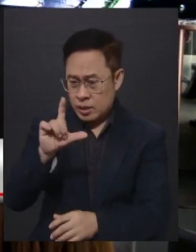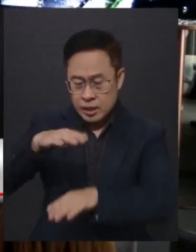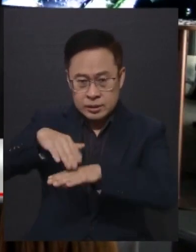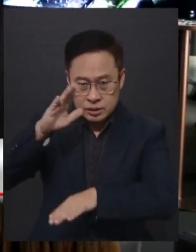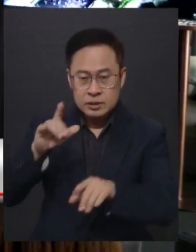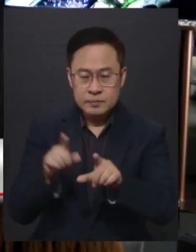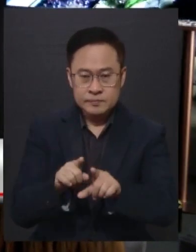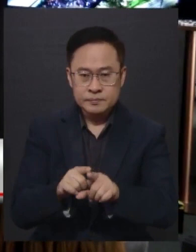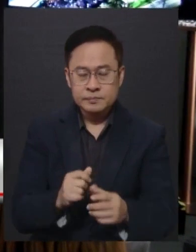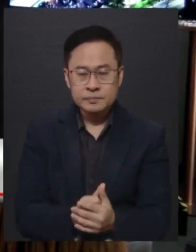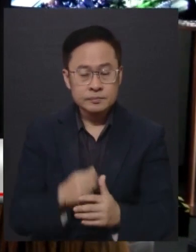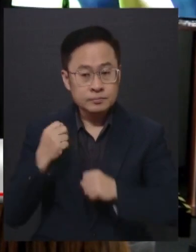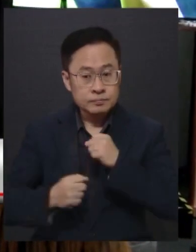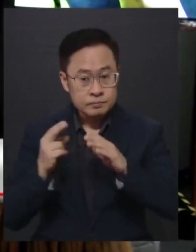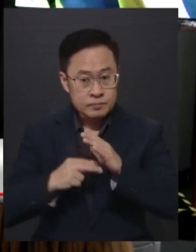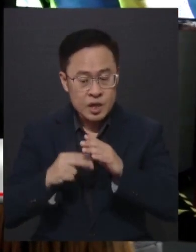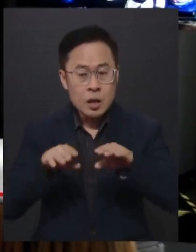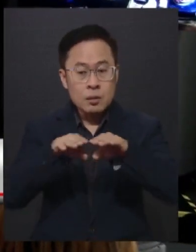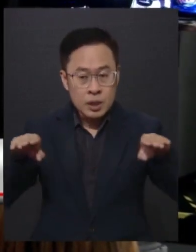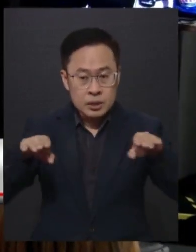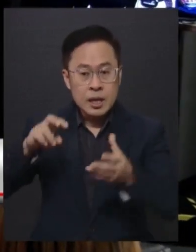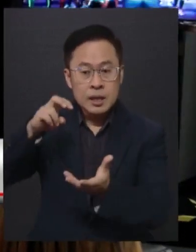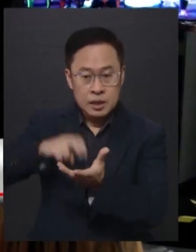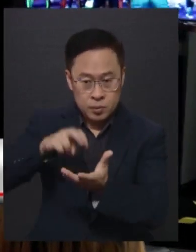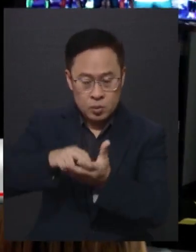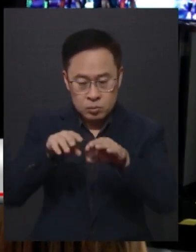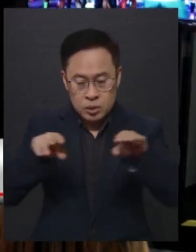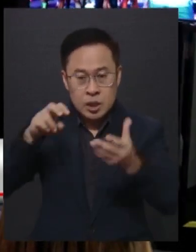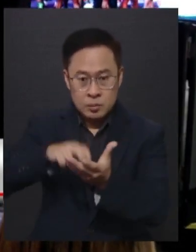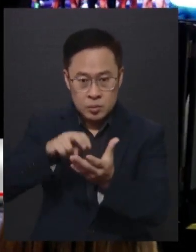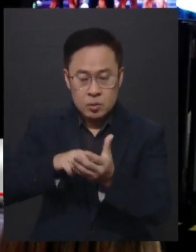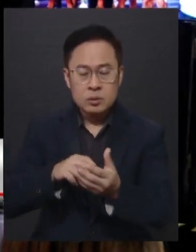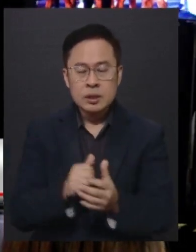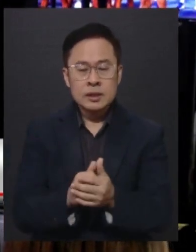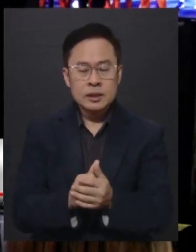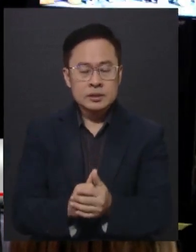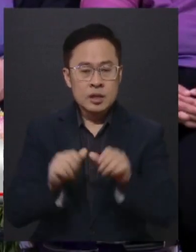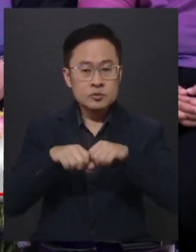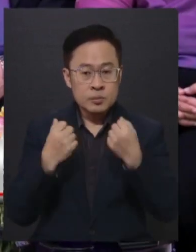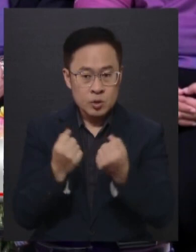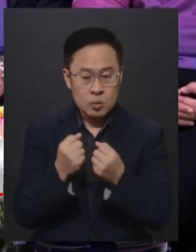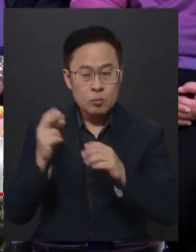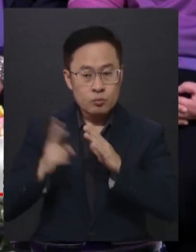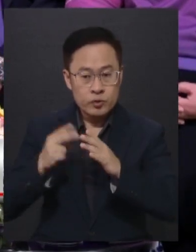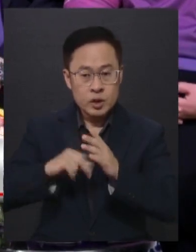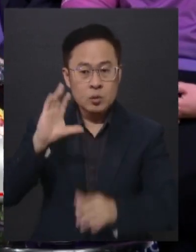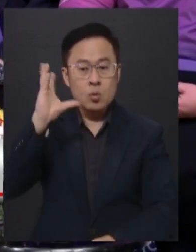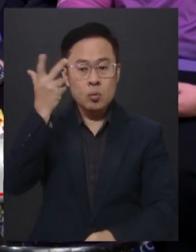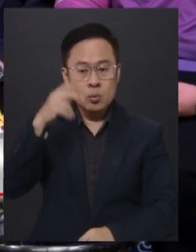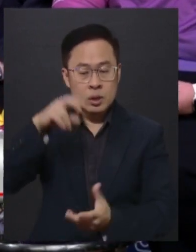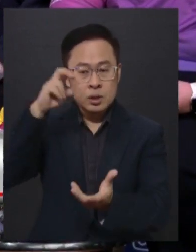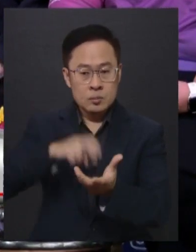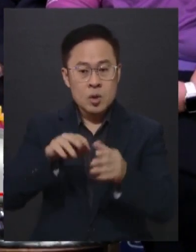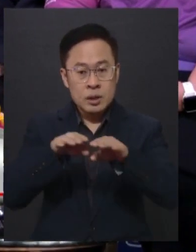ลูน่าภูเก็ตก็ได้รับการการันตีมาตรฐานสนามวิ่งมาราธอนสากลจากสหพันธ์สมาคมกรีฑานานาชาติและ